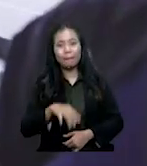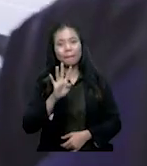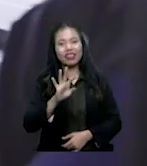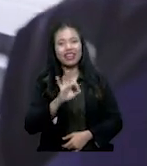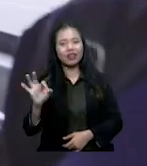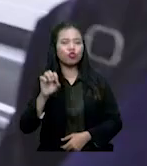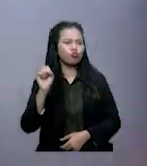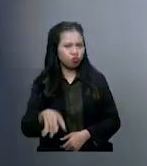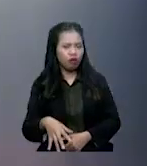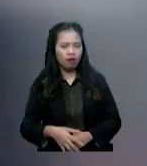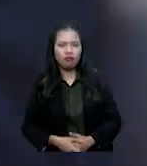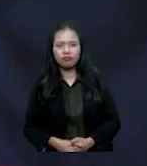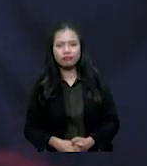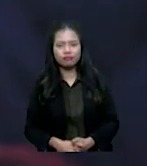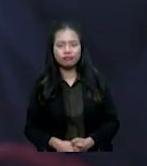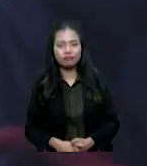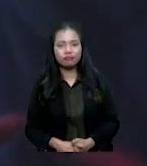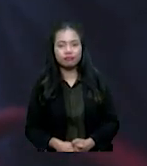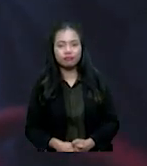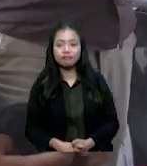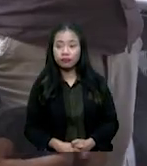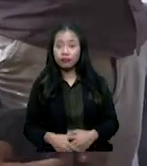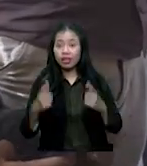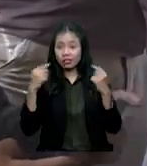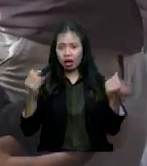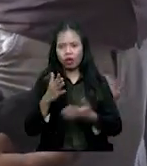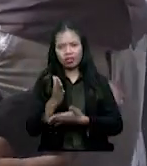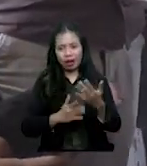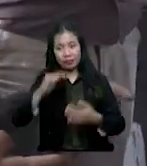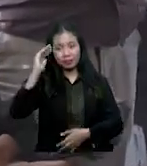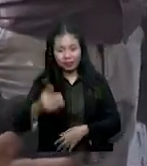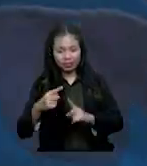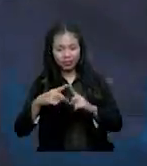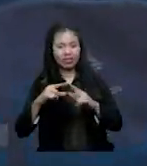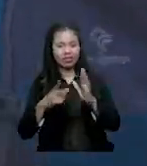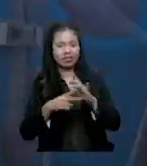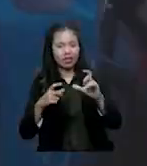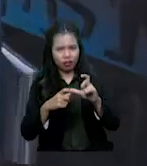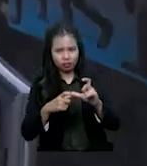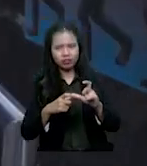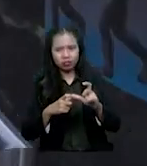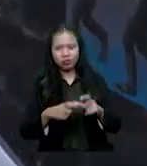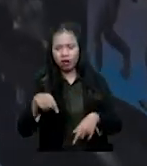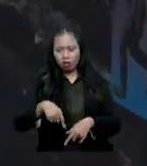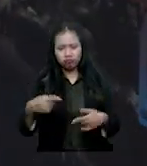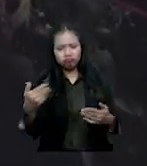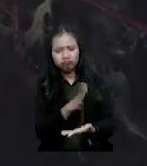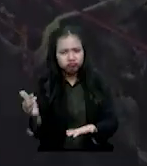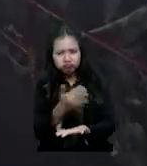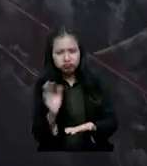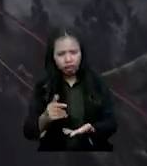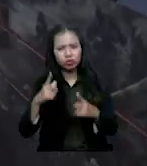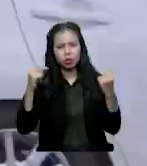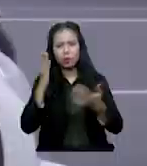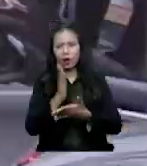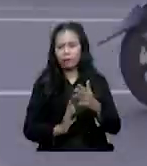Kehadiran BRT Trans Jateng di Jawa Tengah merupakan bentuk nyata komitmen Gubernur Ganjar Pranowo dalam mewujudkan pelayanan publik